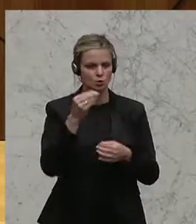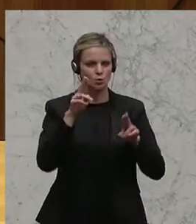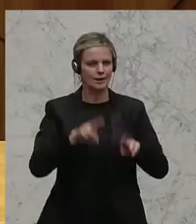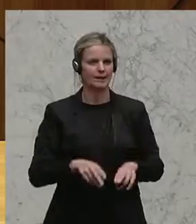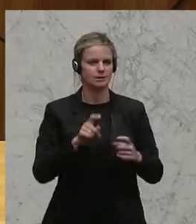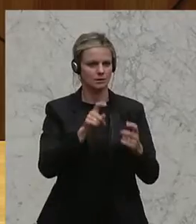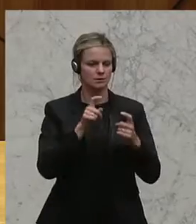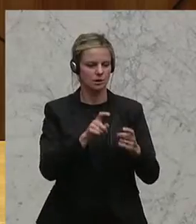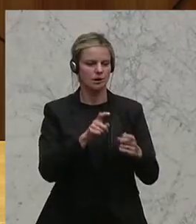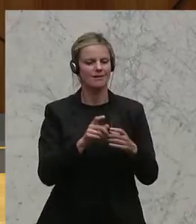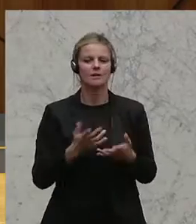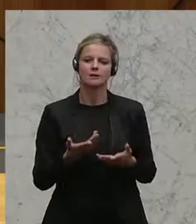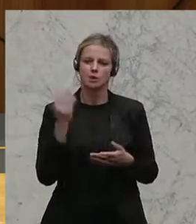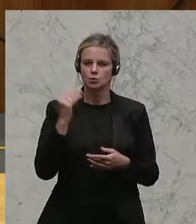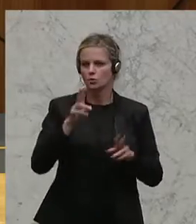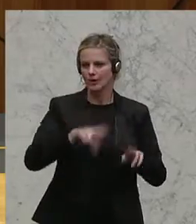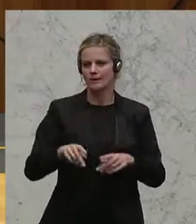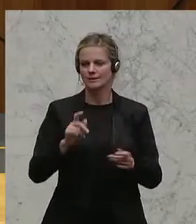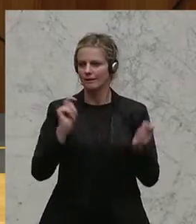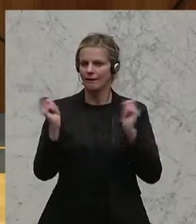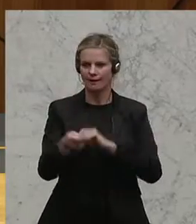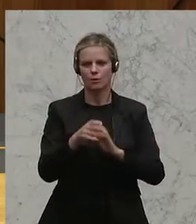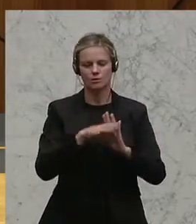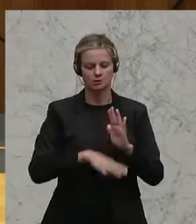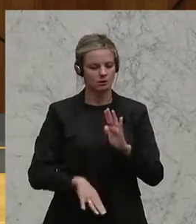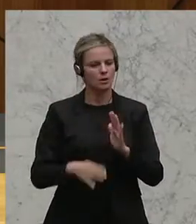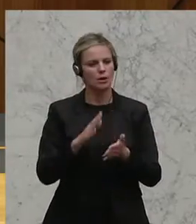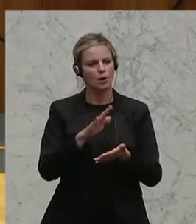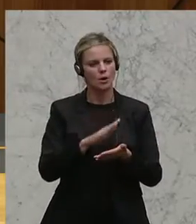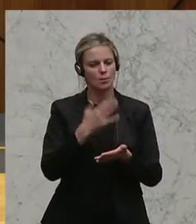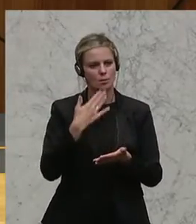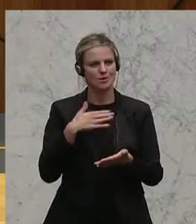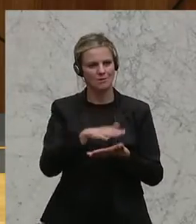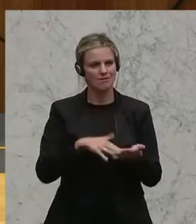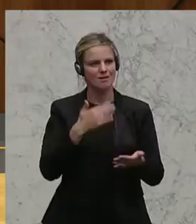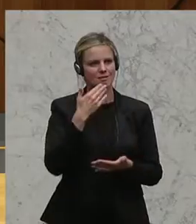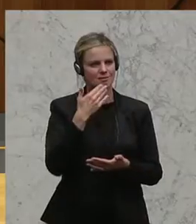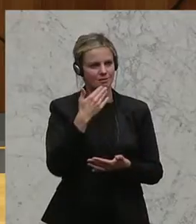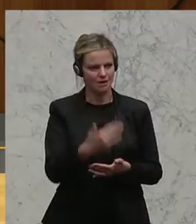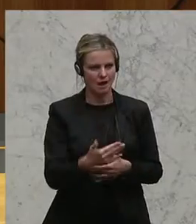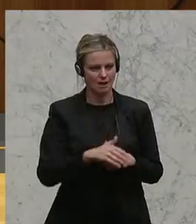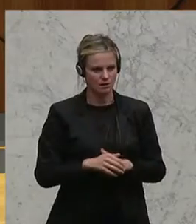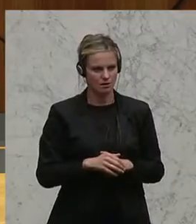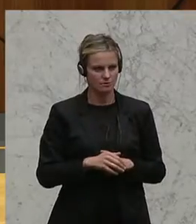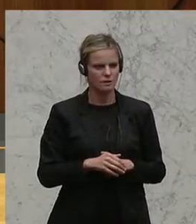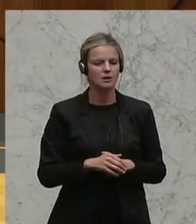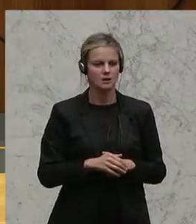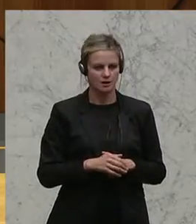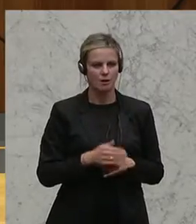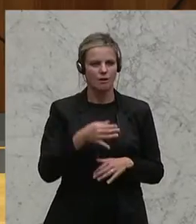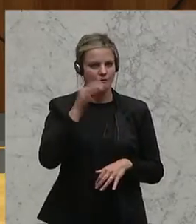Schulrechtsdebatte zum Schulrechtsänderungsgesetz mit einem Dank. Mit einem Dank an Frau Ministerin außer Dienst